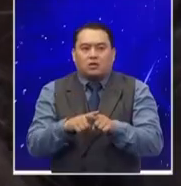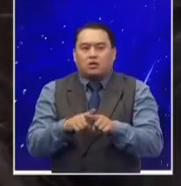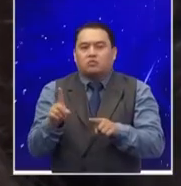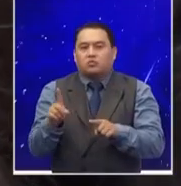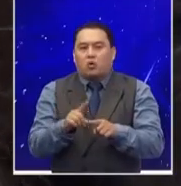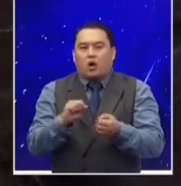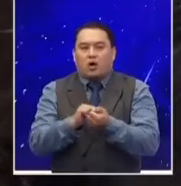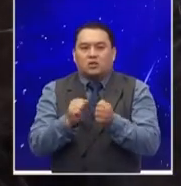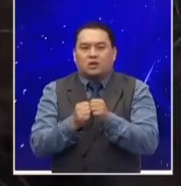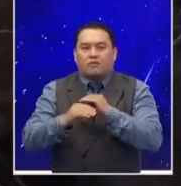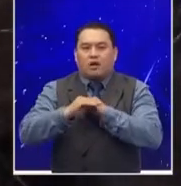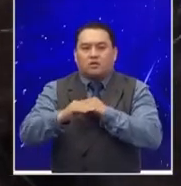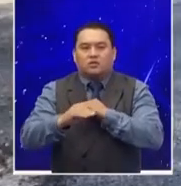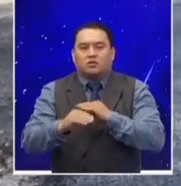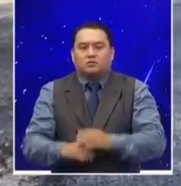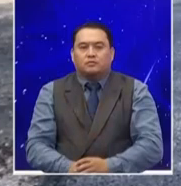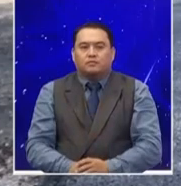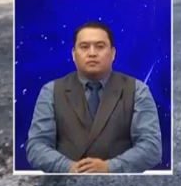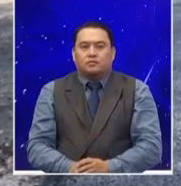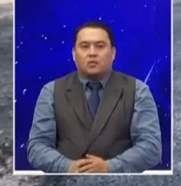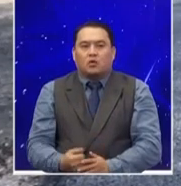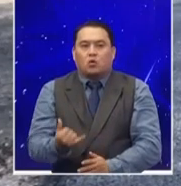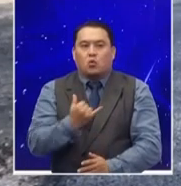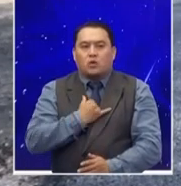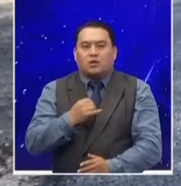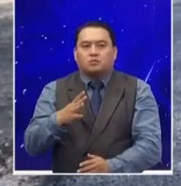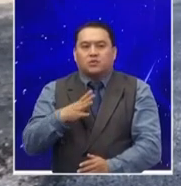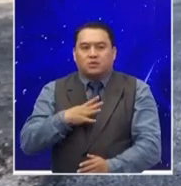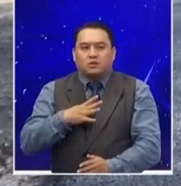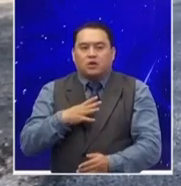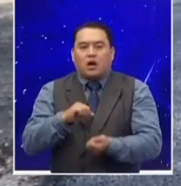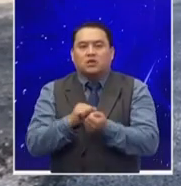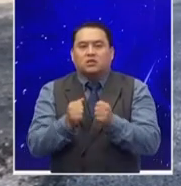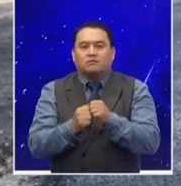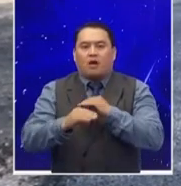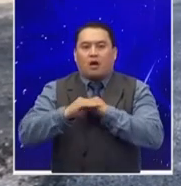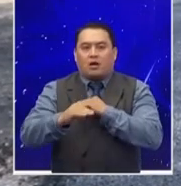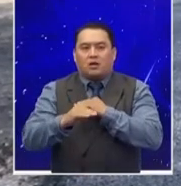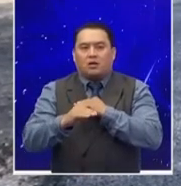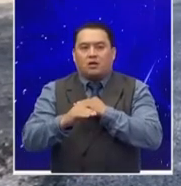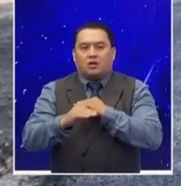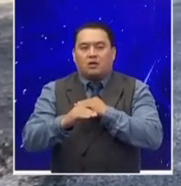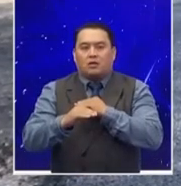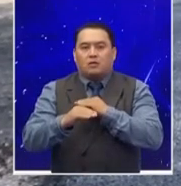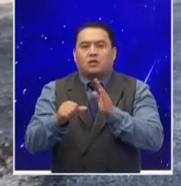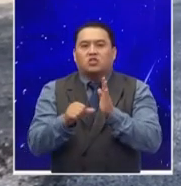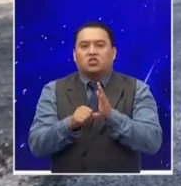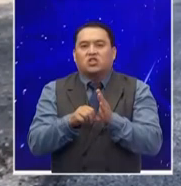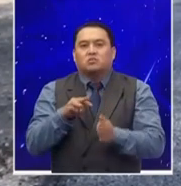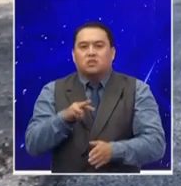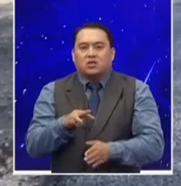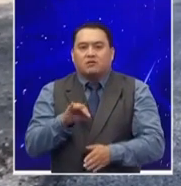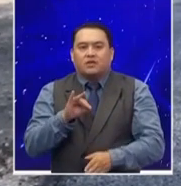неполадках асфальтоукладочной машины. У нас был асфальтоукладчик, получается. Мы его раздвинули, его плиты на 6 метров.